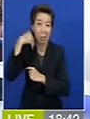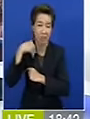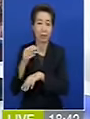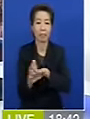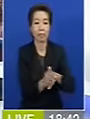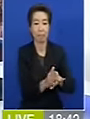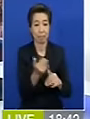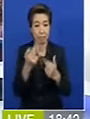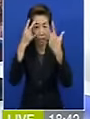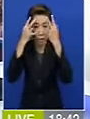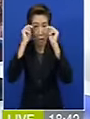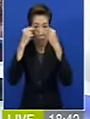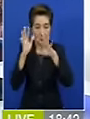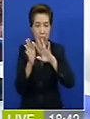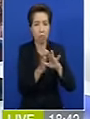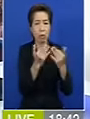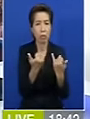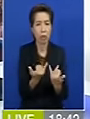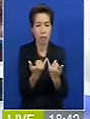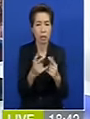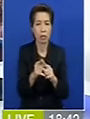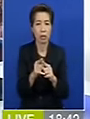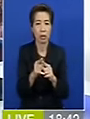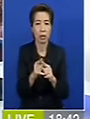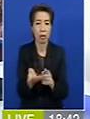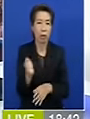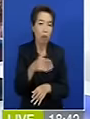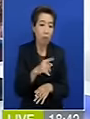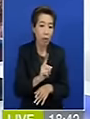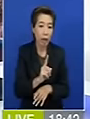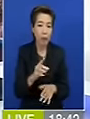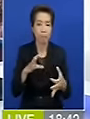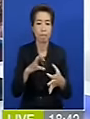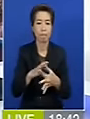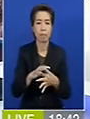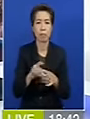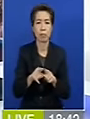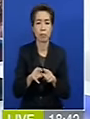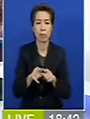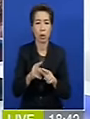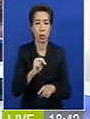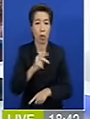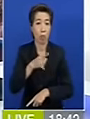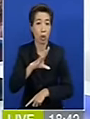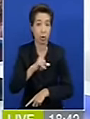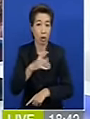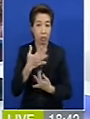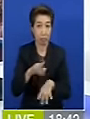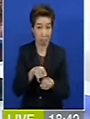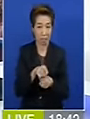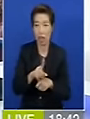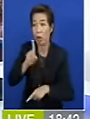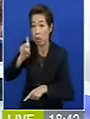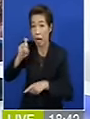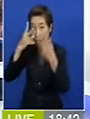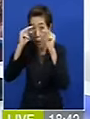จากเรื่องของนายกรัฐมนตรีนะครับวันนี้อีกฟากฝั่งนึงคือเรื่องของความเคลื่อนไหวนปชเนี่ยถามนายกและก็ต้องไป